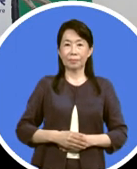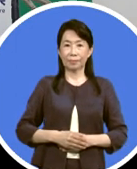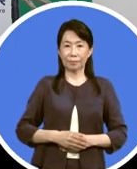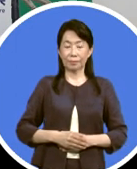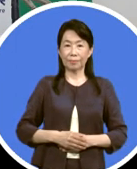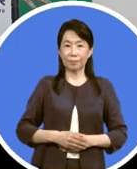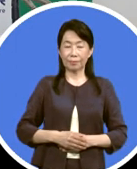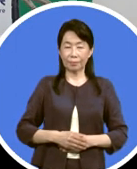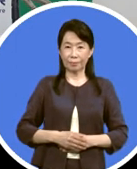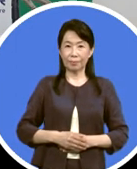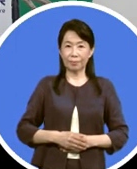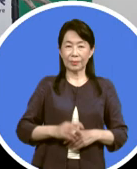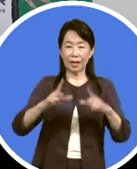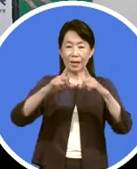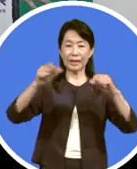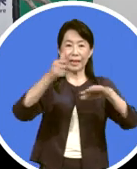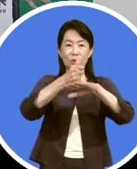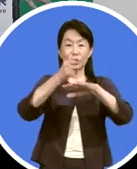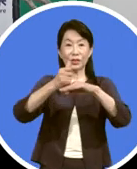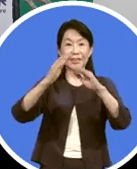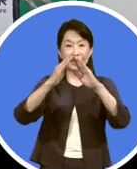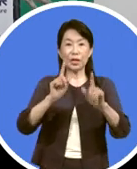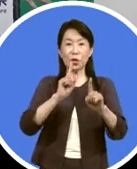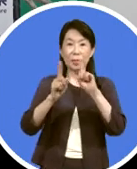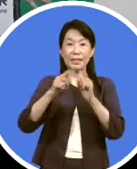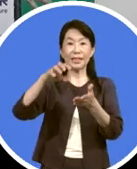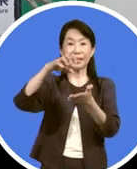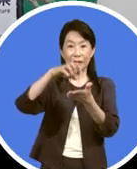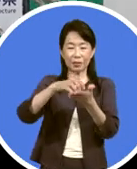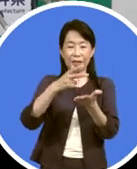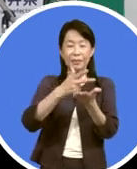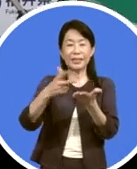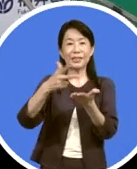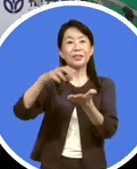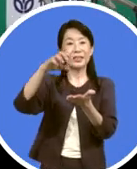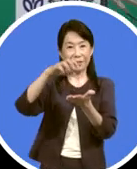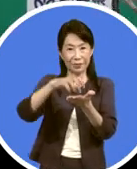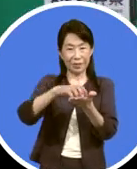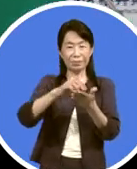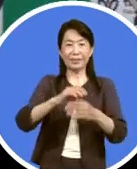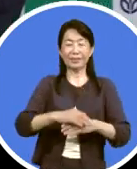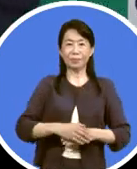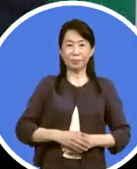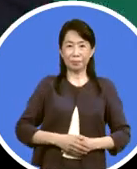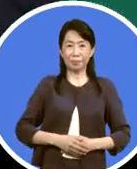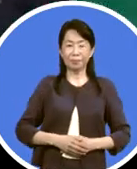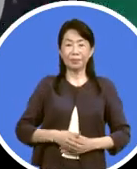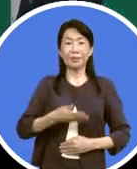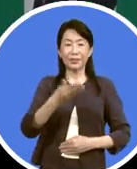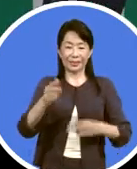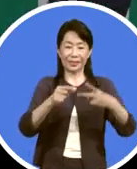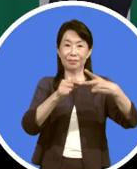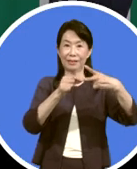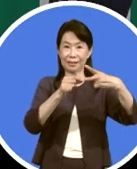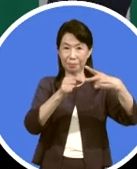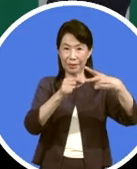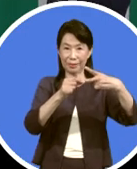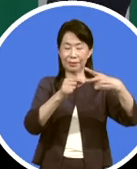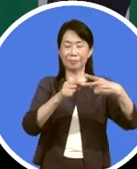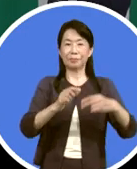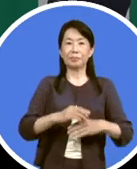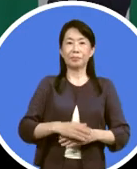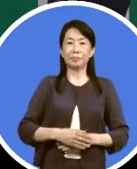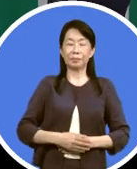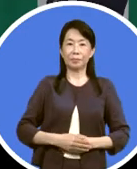これはあの全国知事会からのメッセージでございますがの資料についつけさせていただきます次の